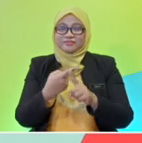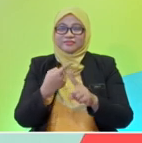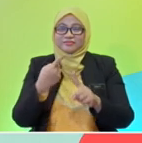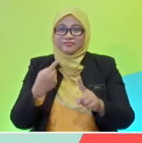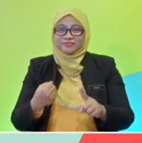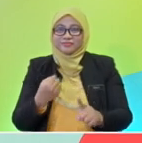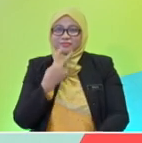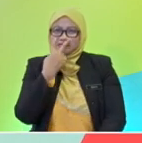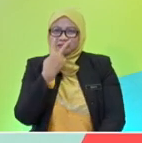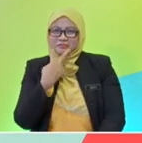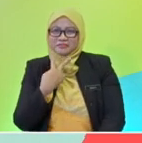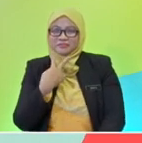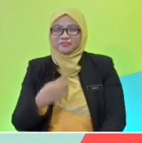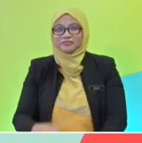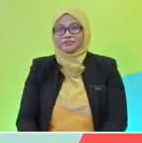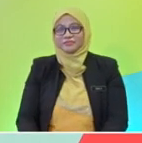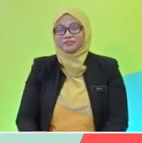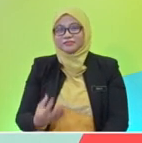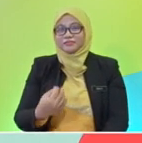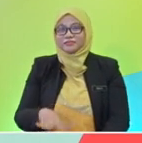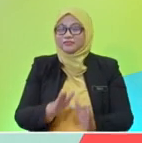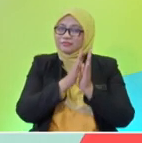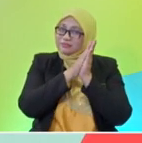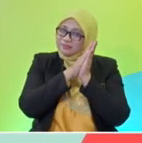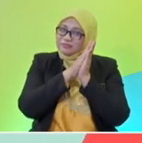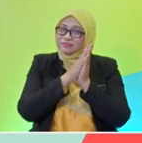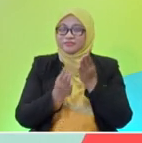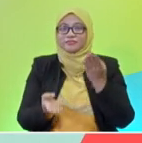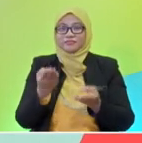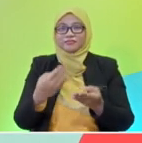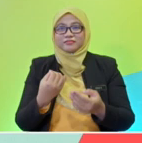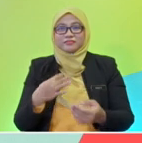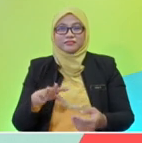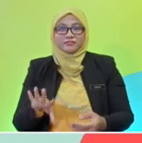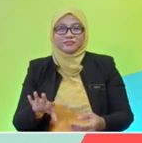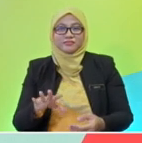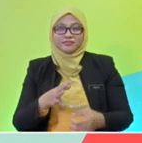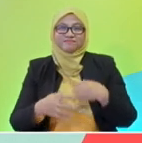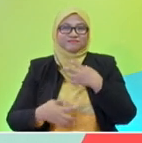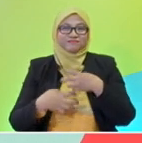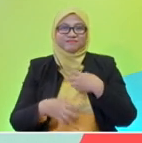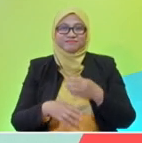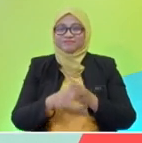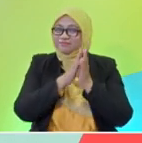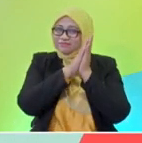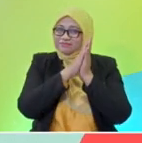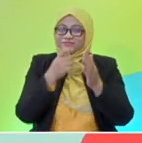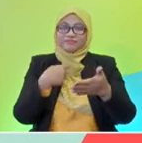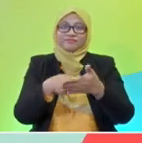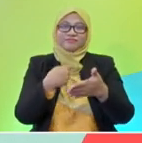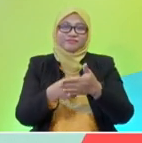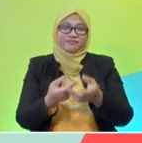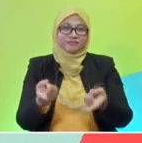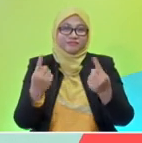ialah katil, maksudnya dia dah terlena. Mungkin dia dah seronok tidur kan. Lepas tu tiba-tiba datang penjajah